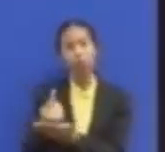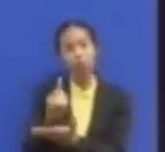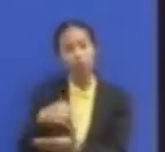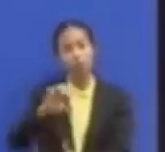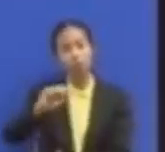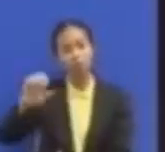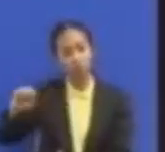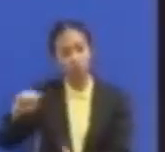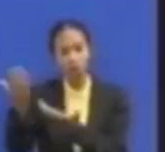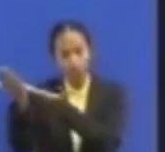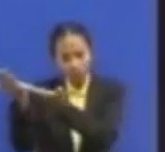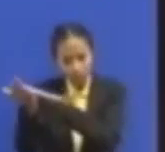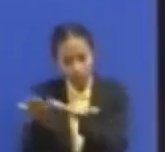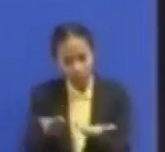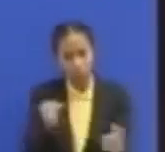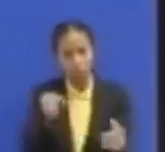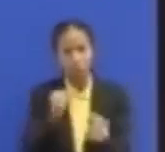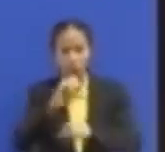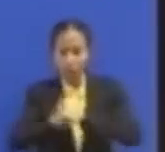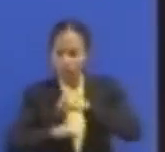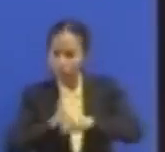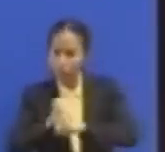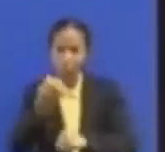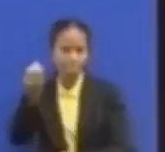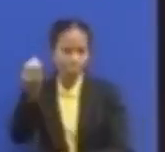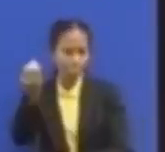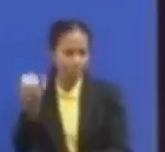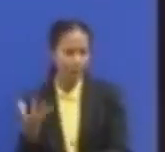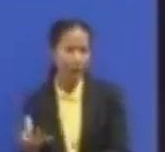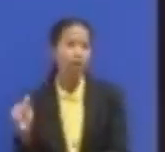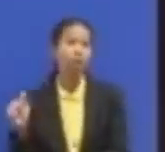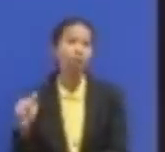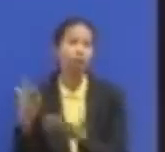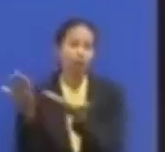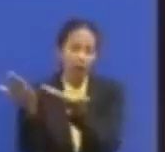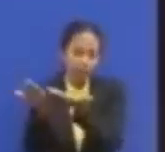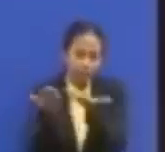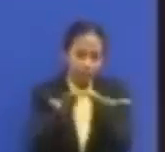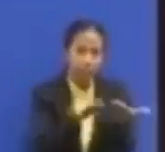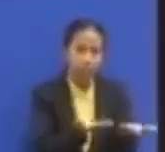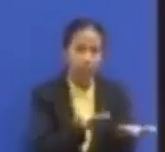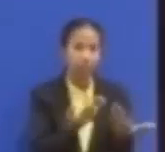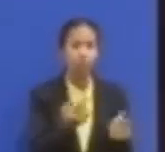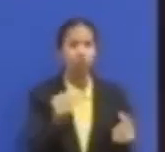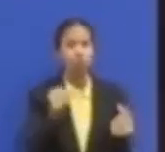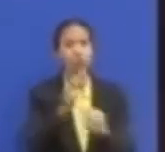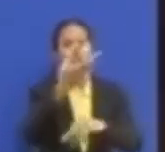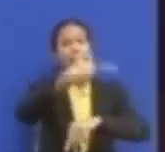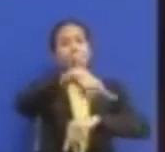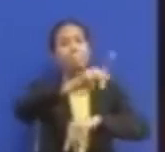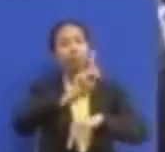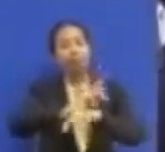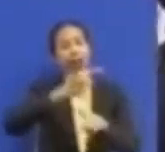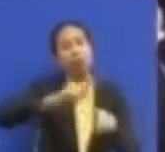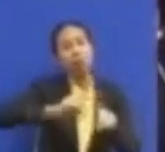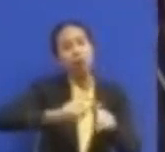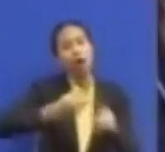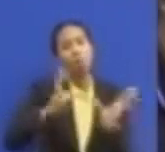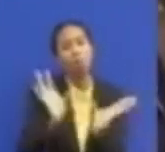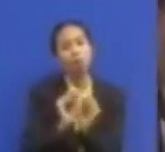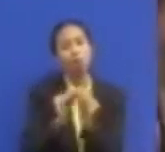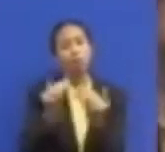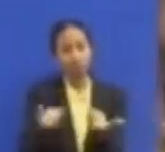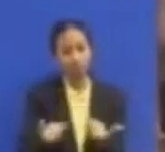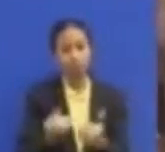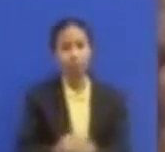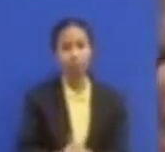าชิกผู้ที่มีอายุสูงสุดซึ่งมาประชุมเป็น ประธานชั่วคราวของที่ประชุมเ